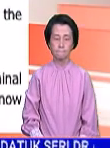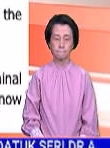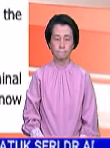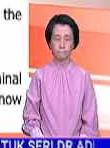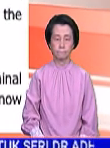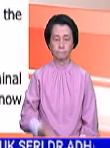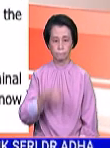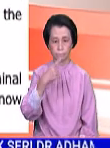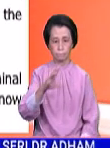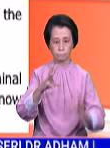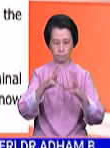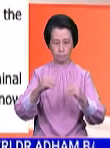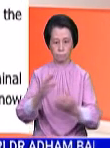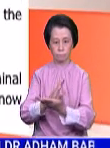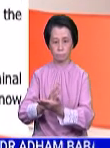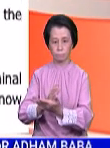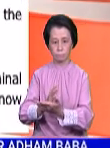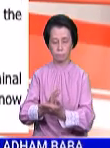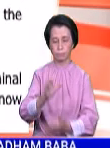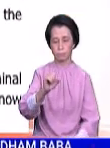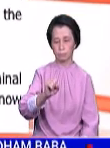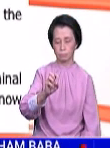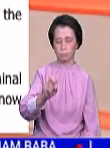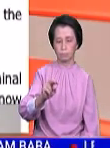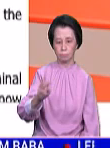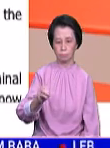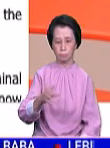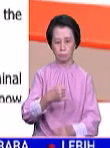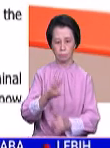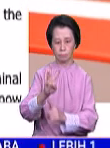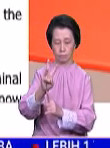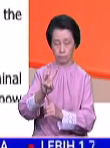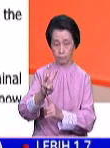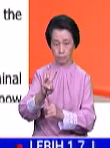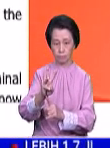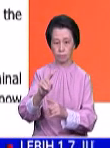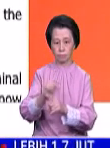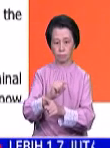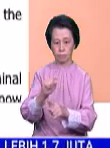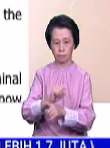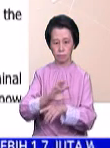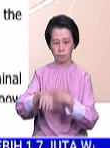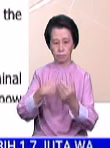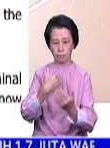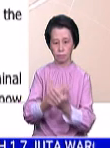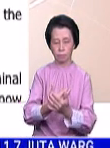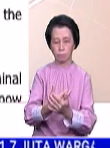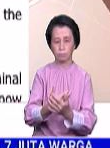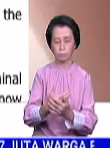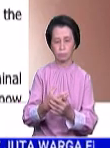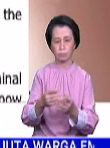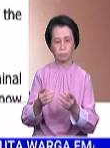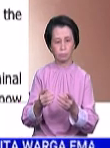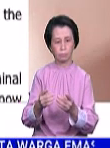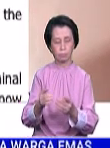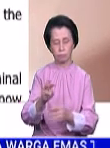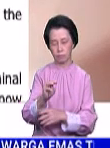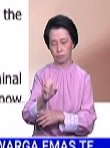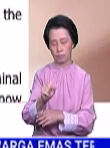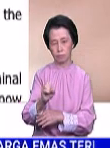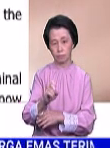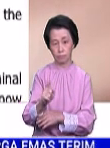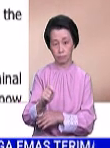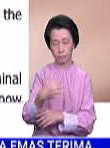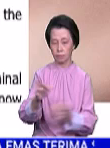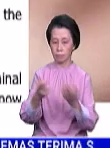Jelasnya, penyelesaian sementara SMA menerusi Wi-Fi saluran menggunakan Very Small Aperture Terminal VSAT kini telah disiapkan